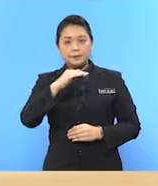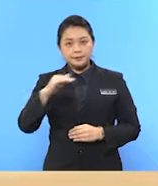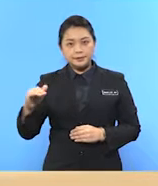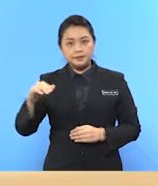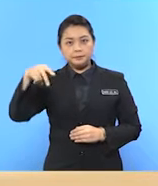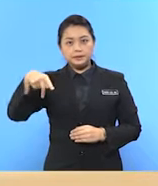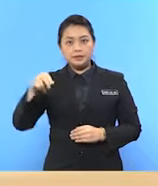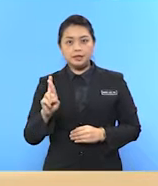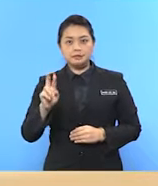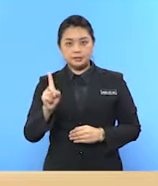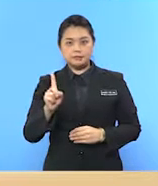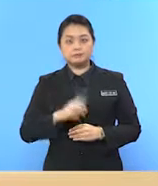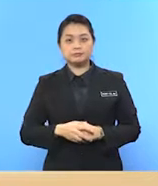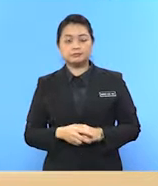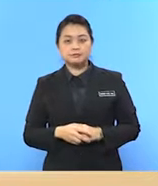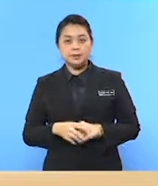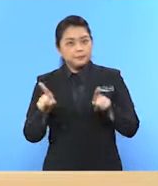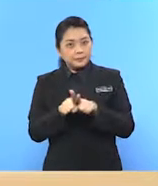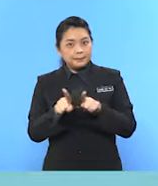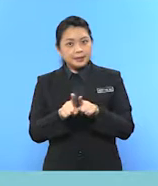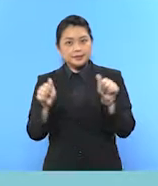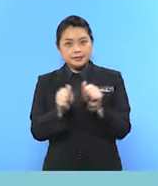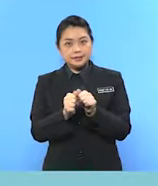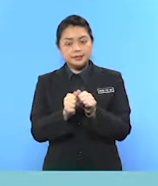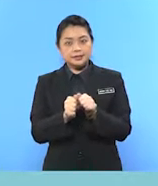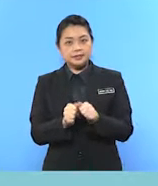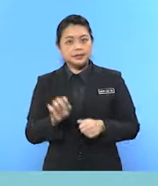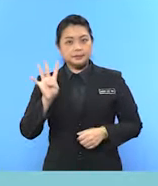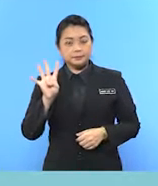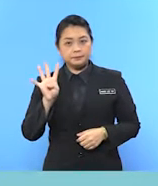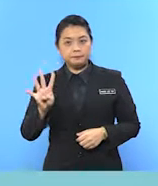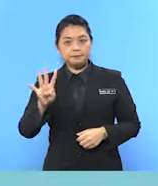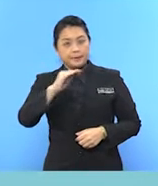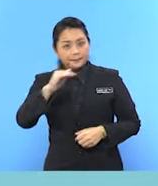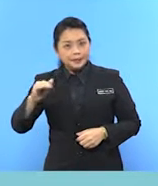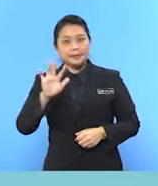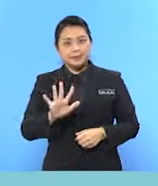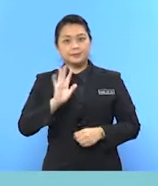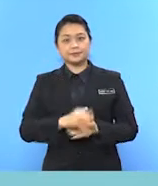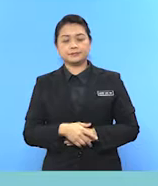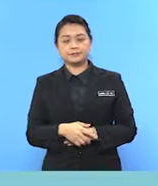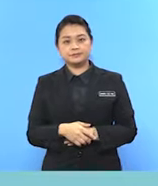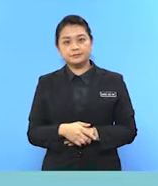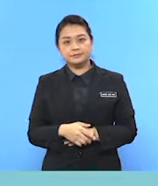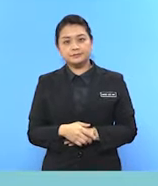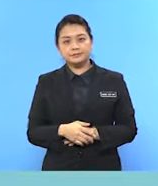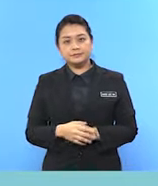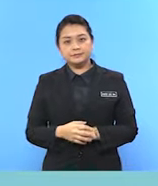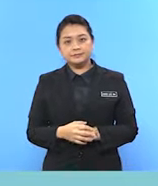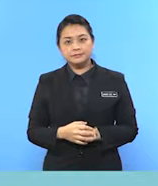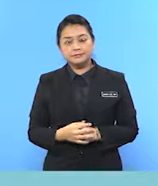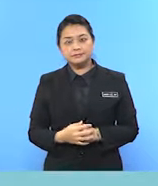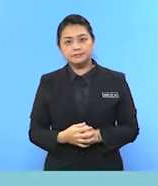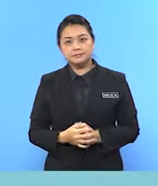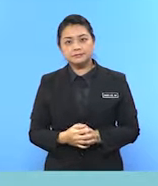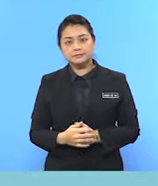Sisi bertentangan per sisi bersebelahan iaitu R1 Q1 per